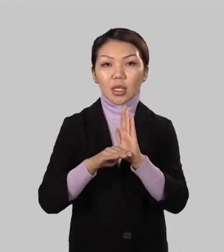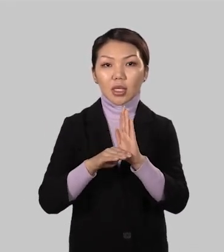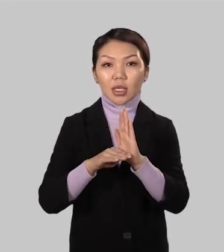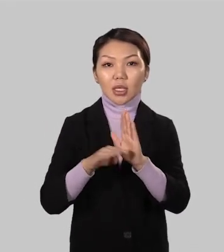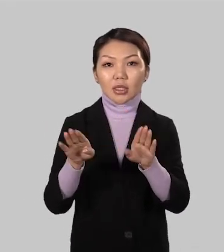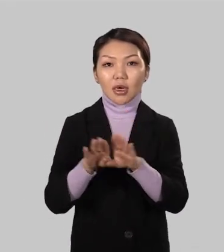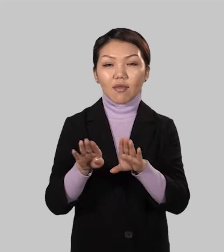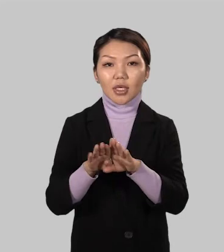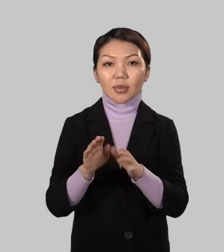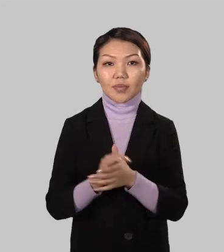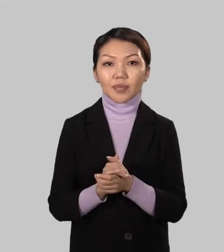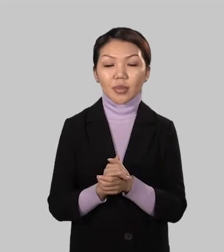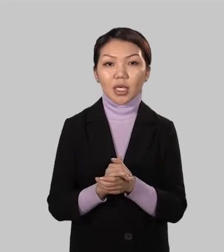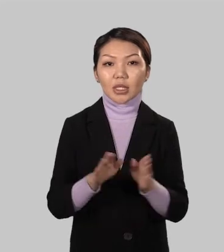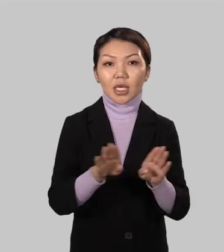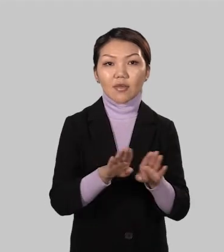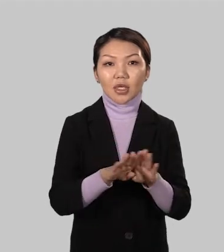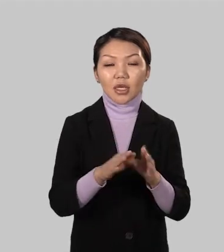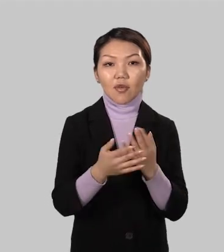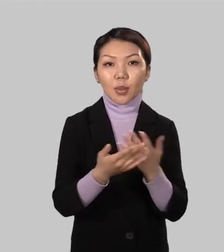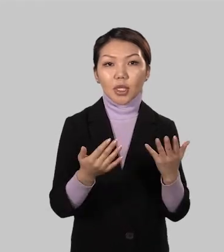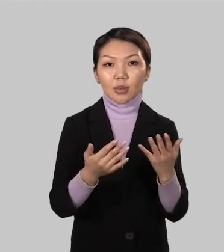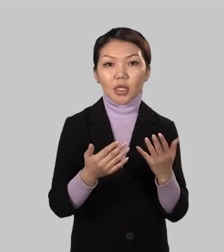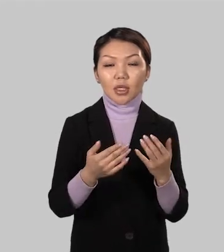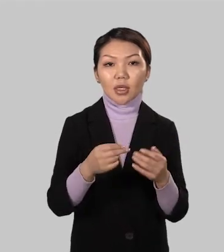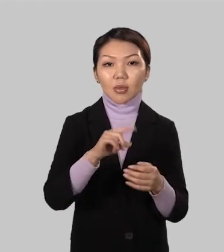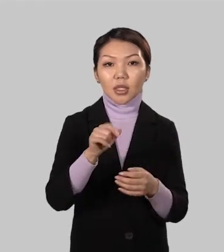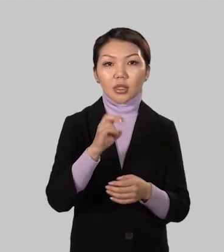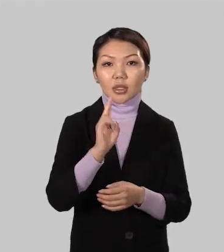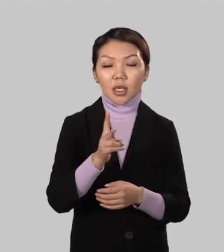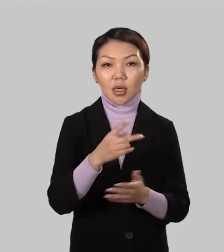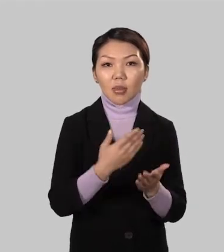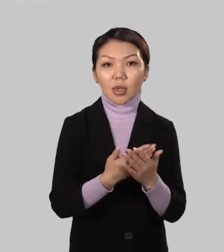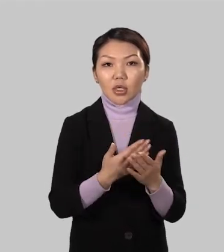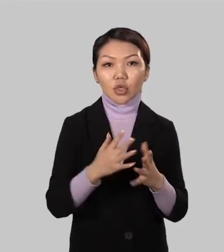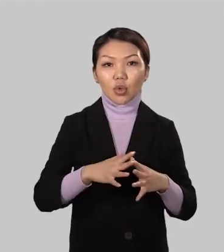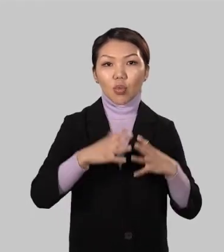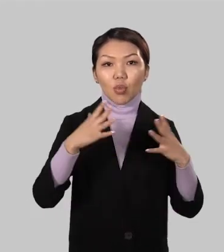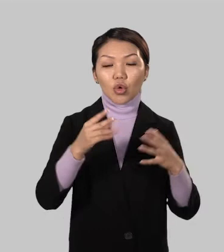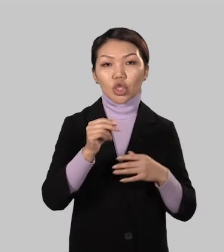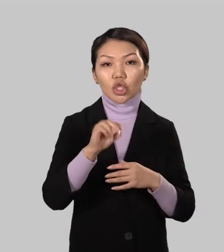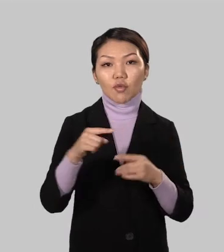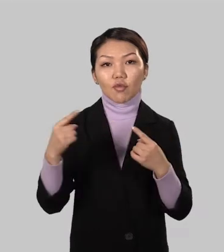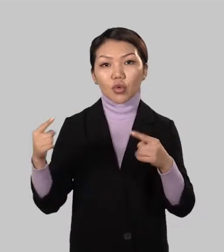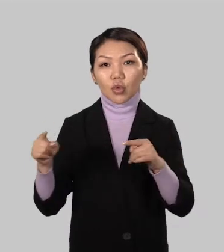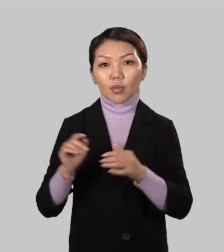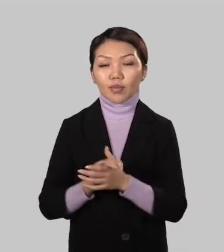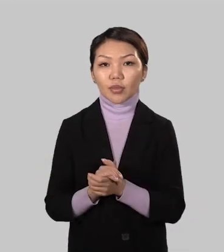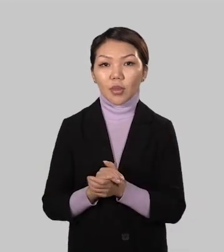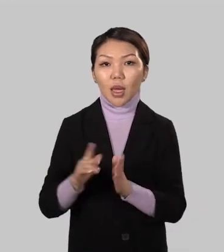степень сравнения в предмете признак проявляется в большей степени чем в другом